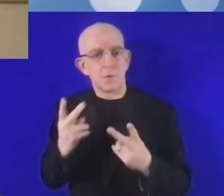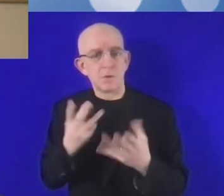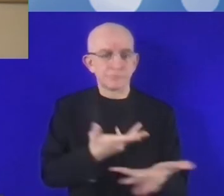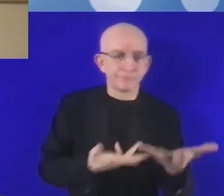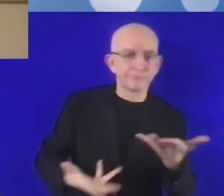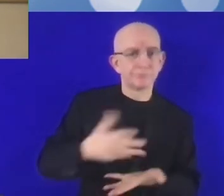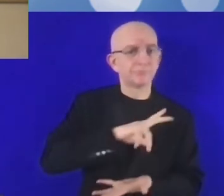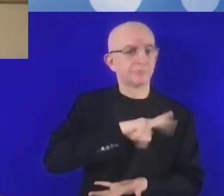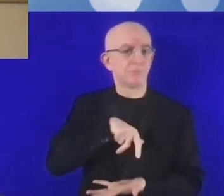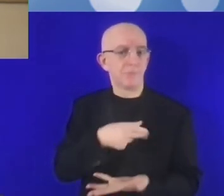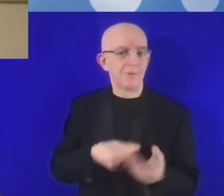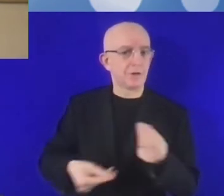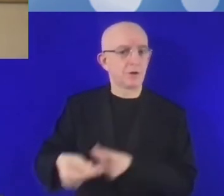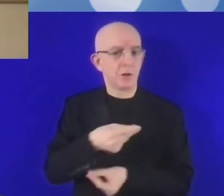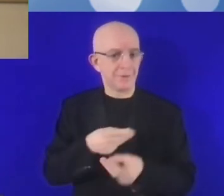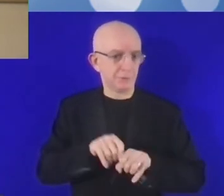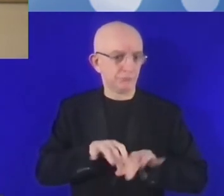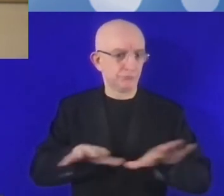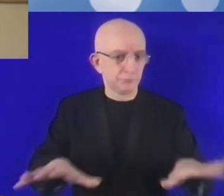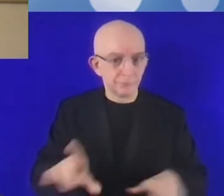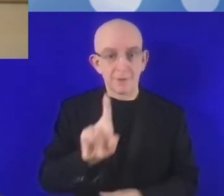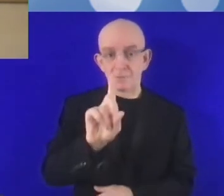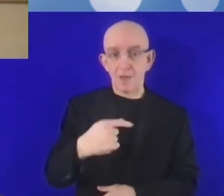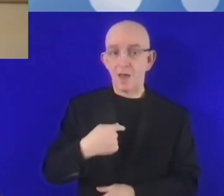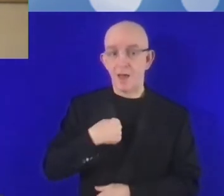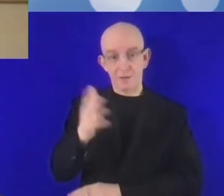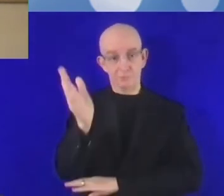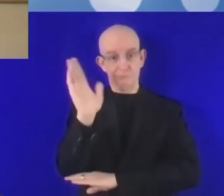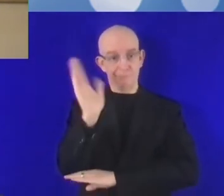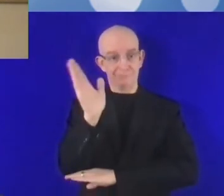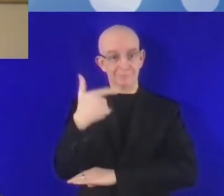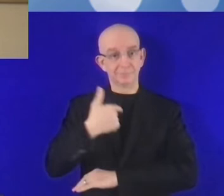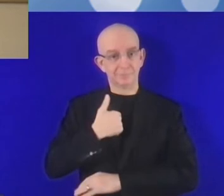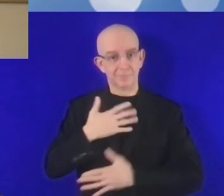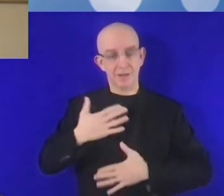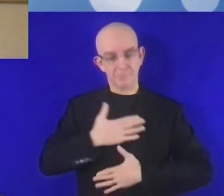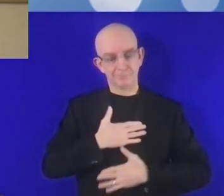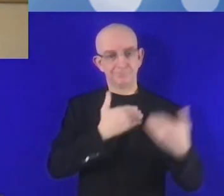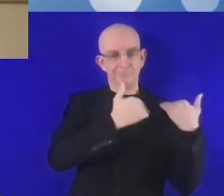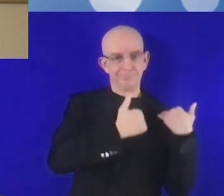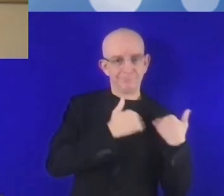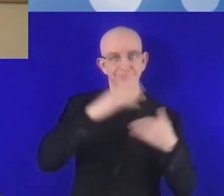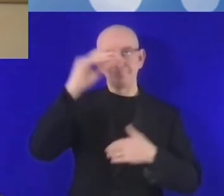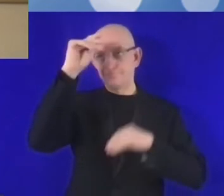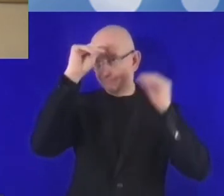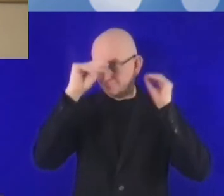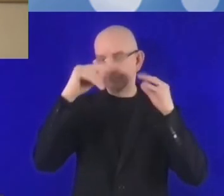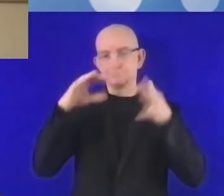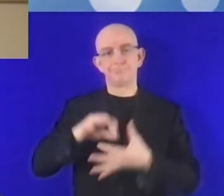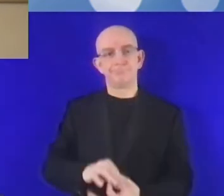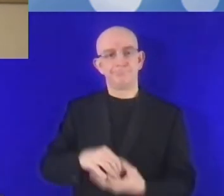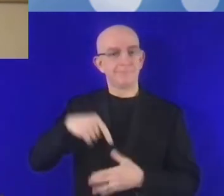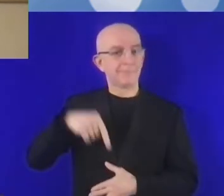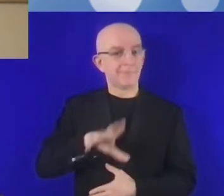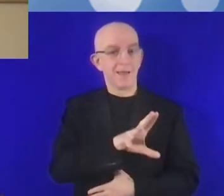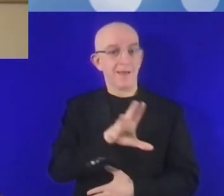De nombreux pays, mais en particulier des pays africains, où le progrès dépend en grande mesure de